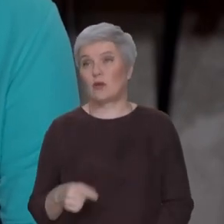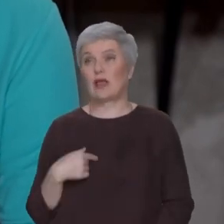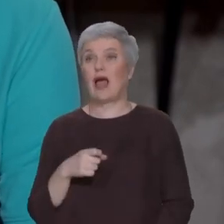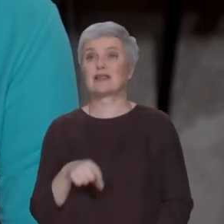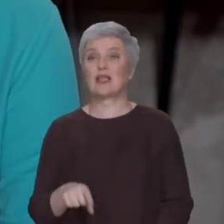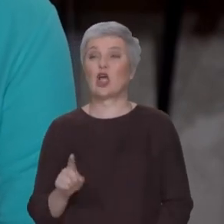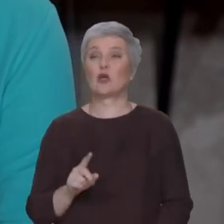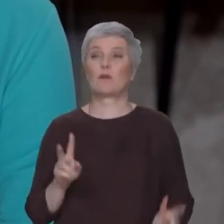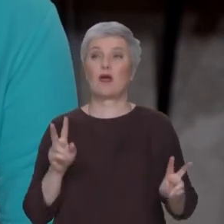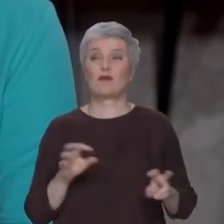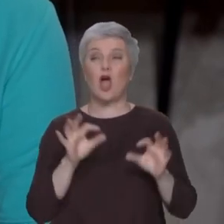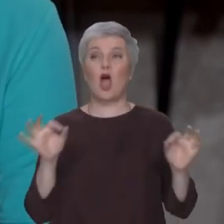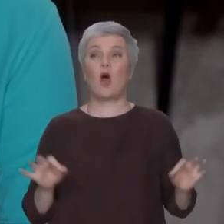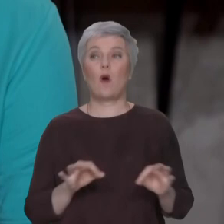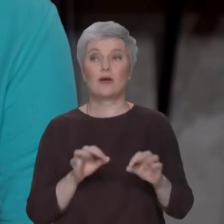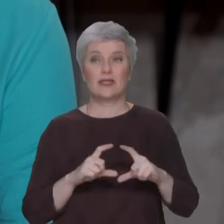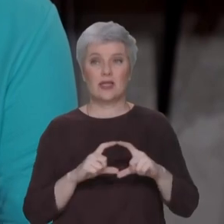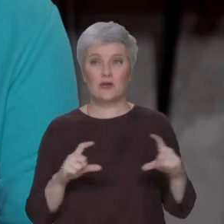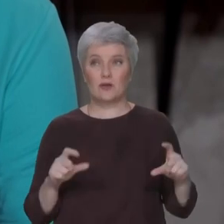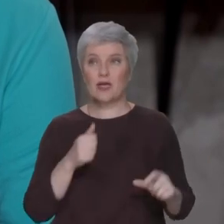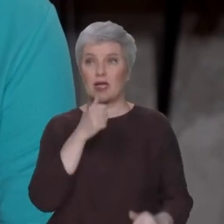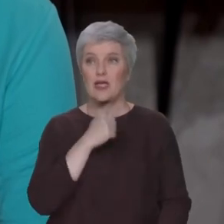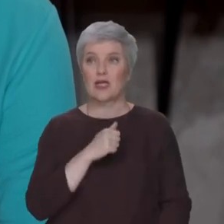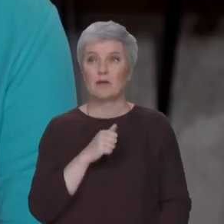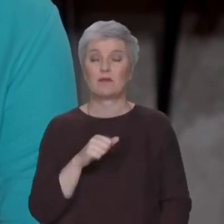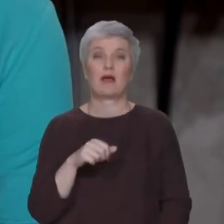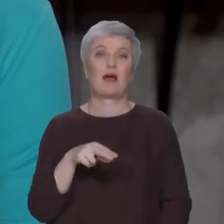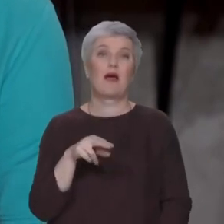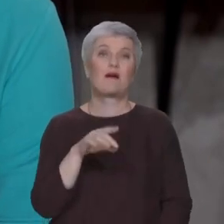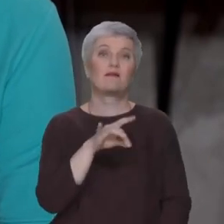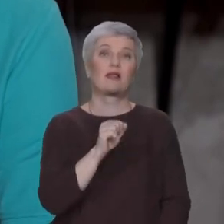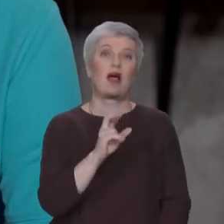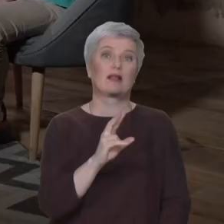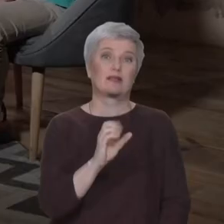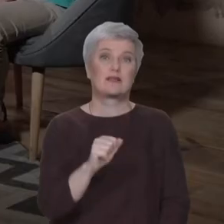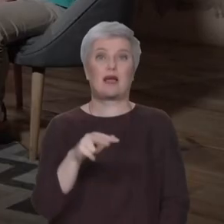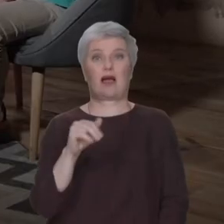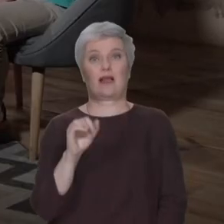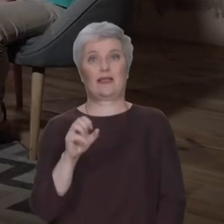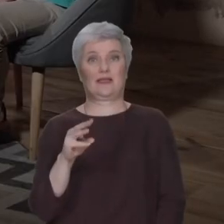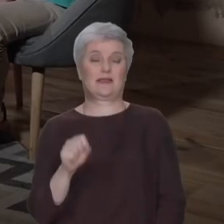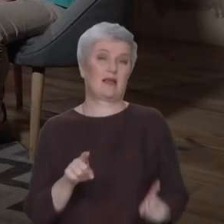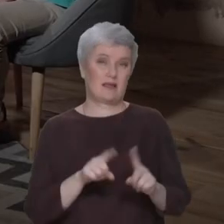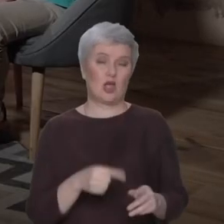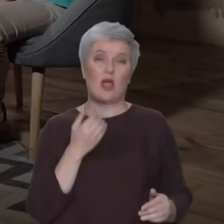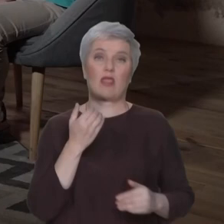те, щоб назвати консерваторію імені Фернса Ліста. Він належить всьому